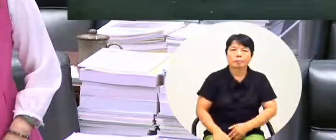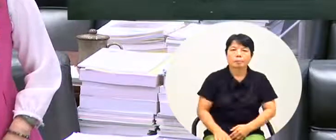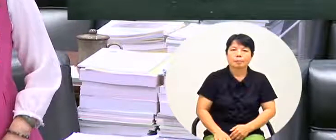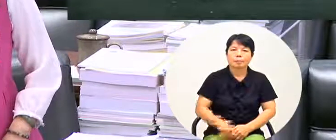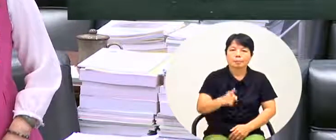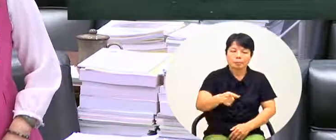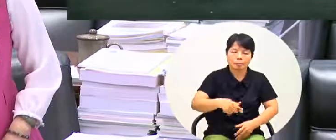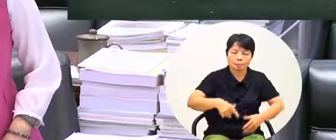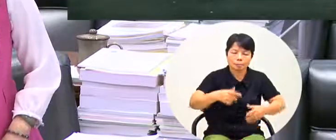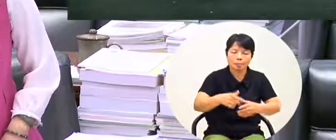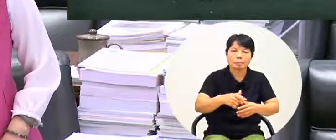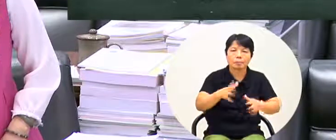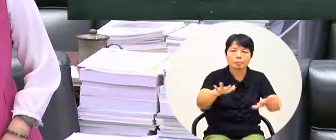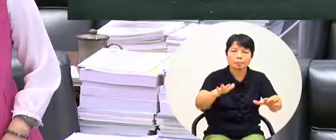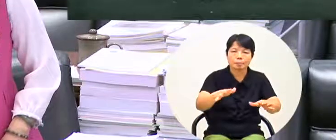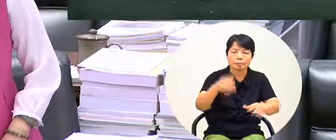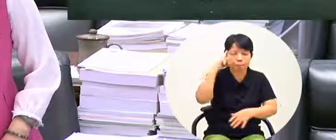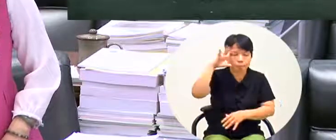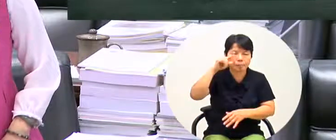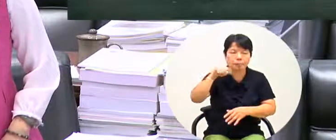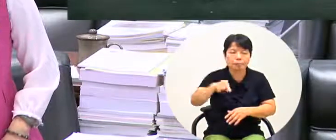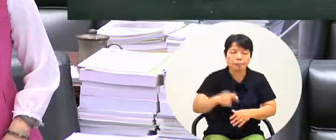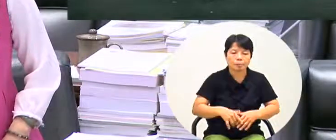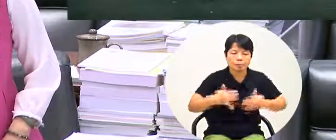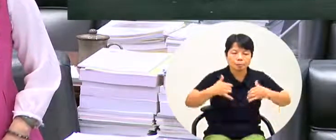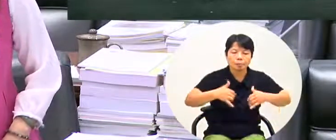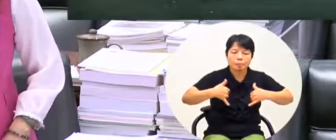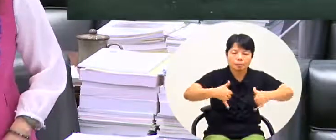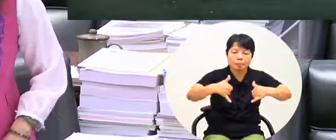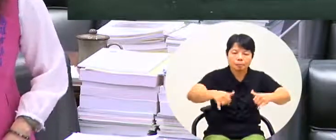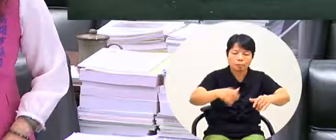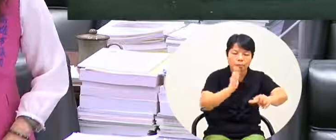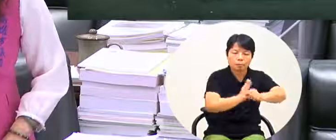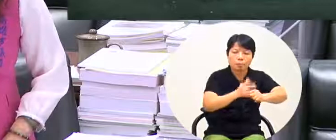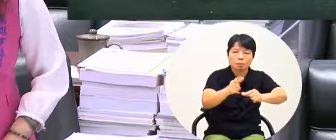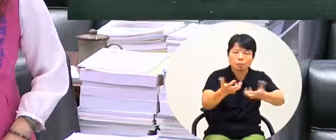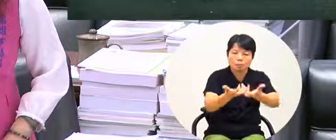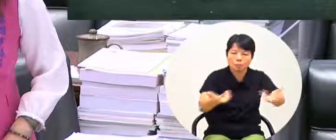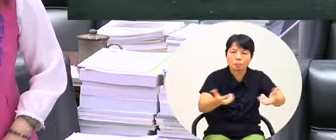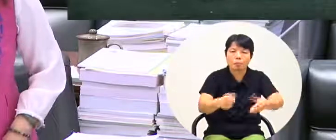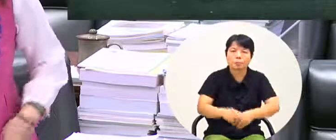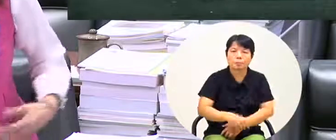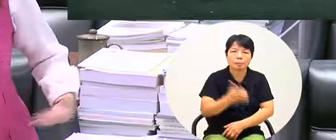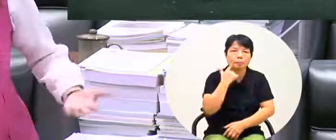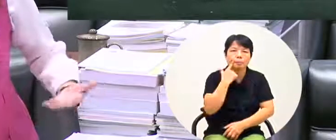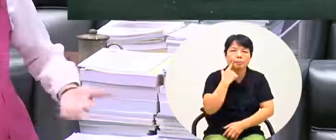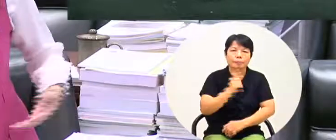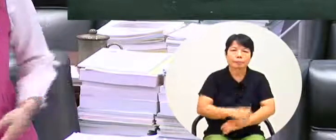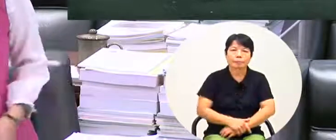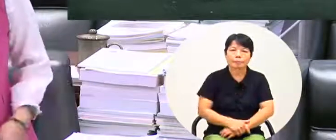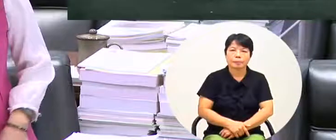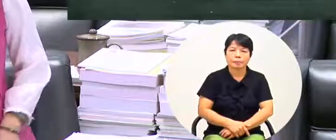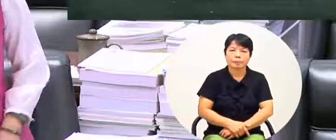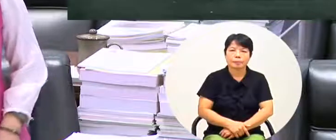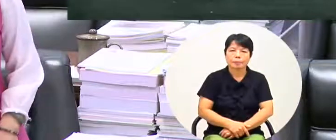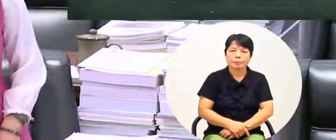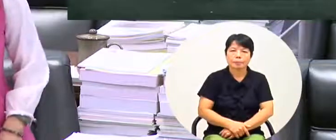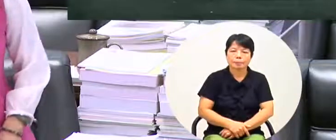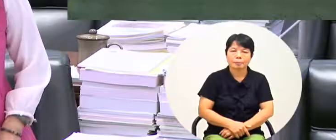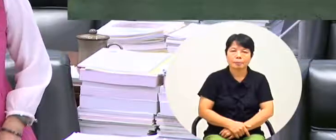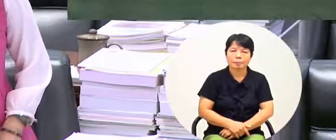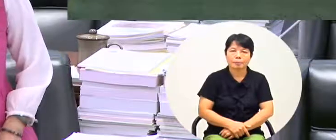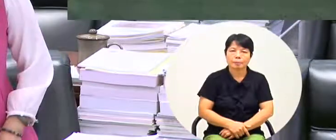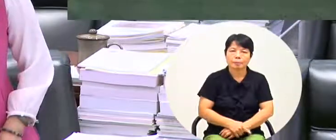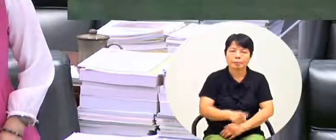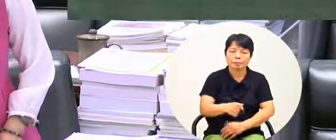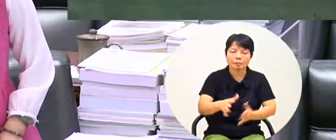看他们马路中间做了这样的一个分隔也是很漂亮，也没有这样子硬邦邦的那个土，